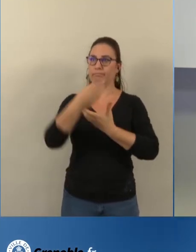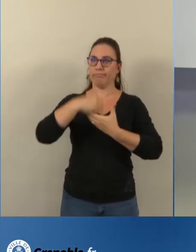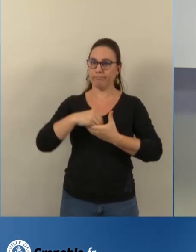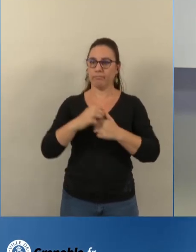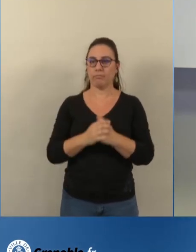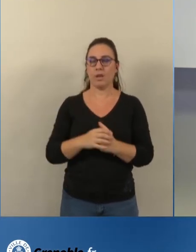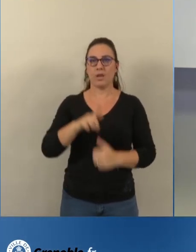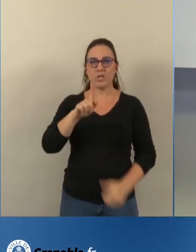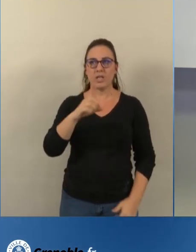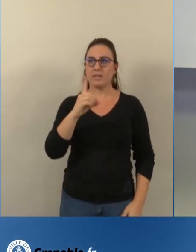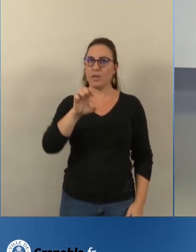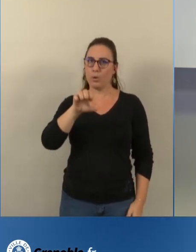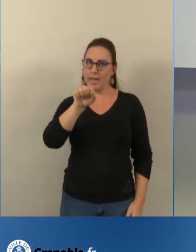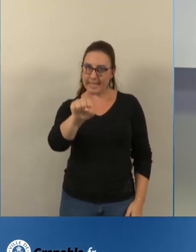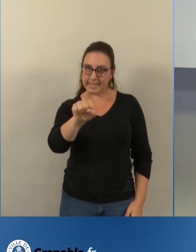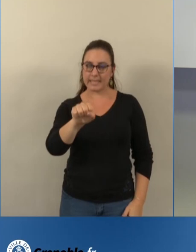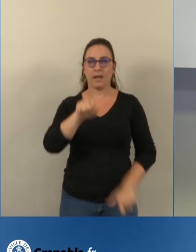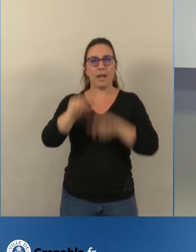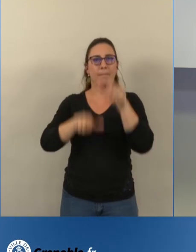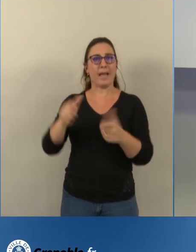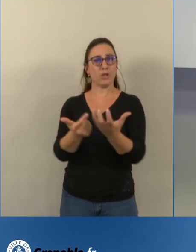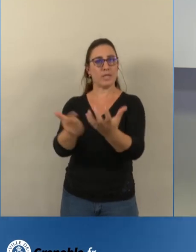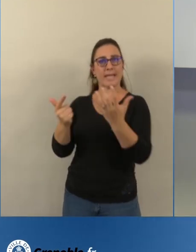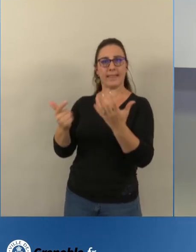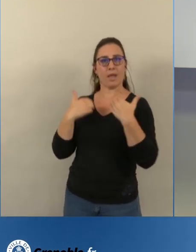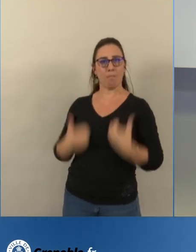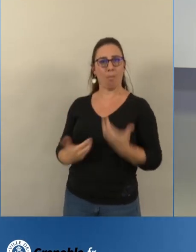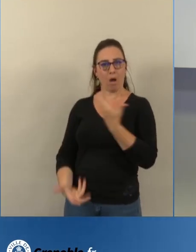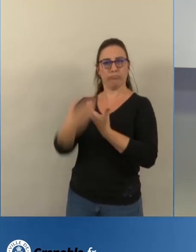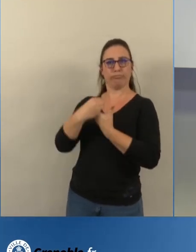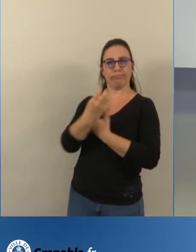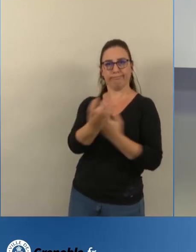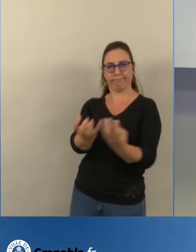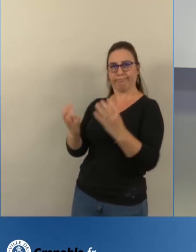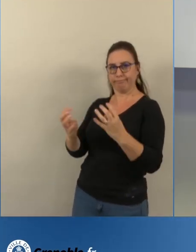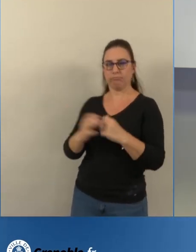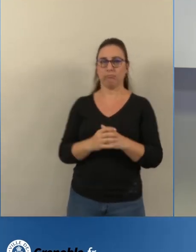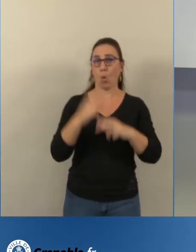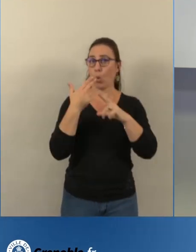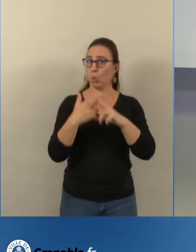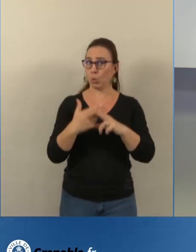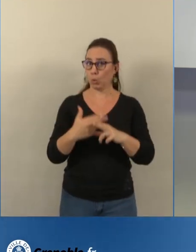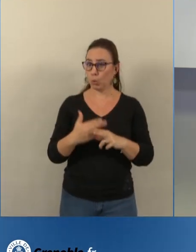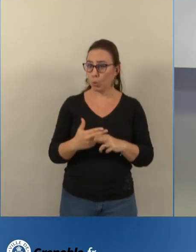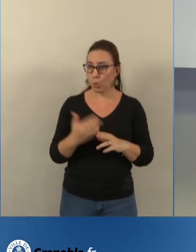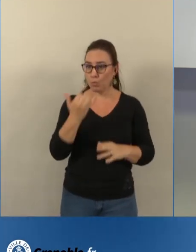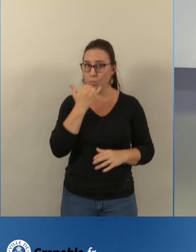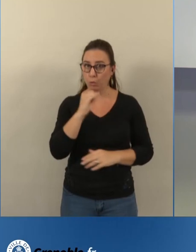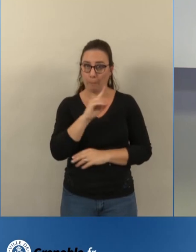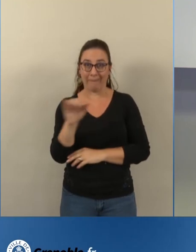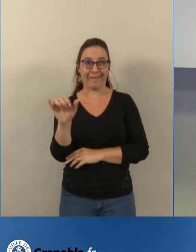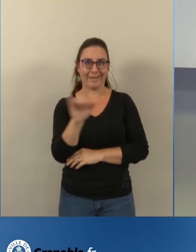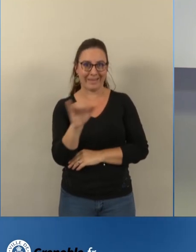gdes concerné composé de sept membres que je peux lister si je me trompe